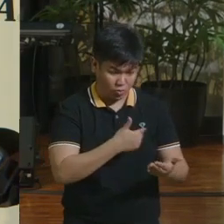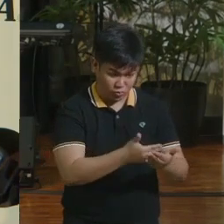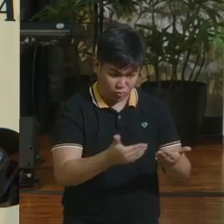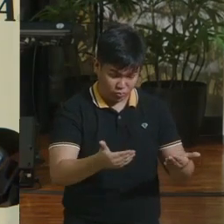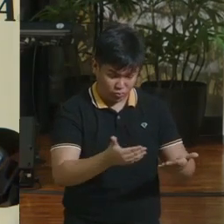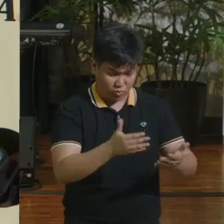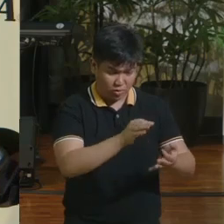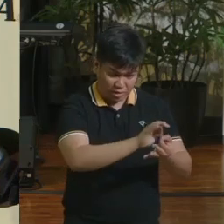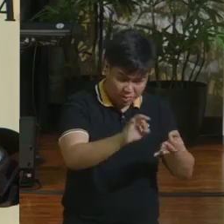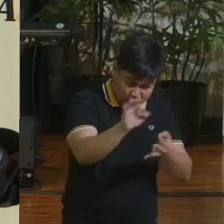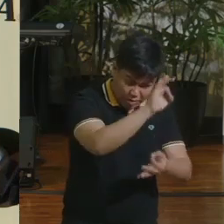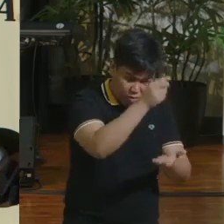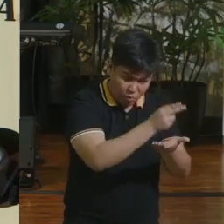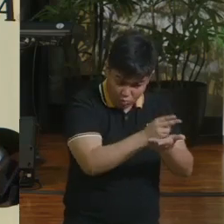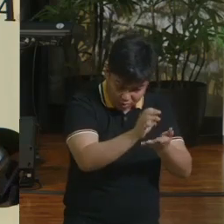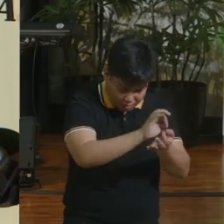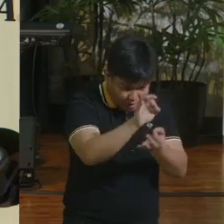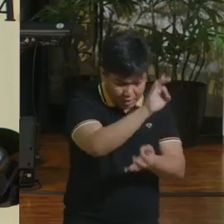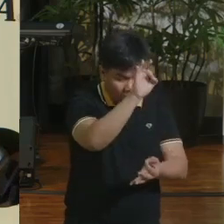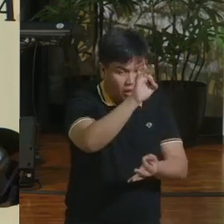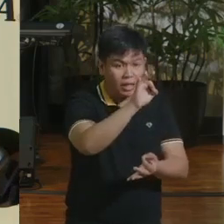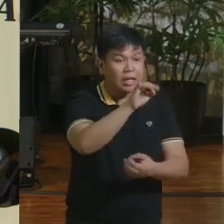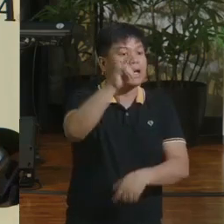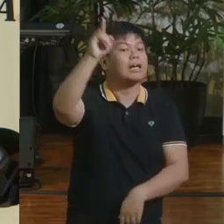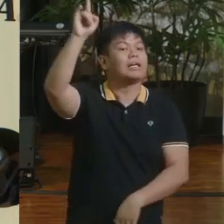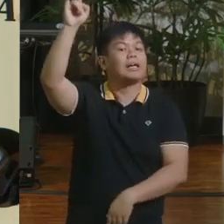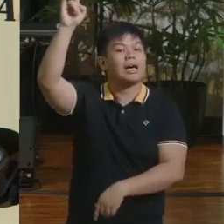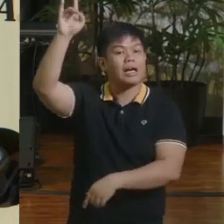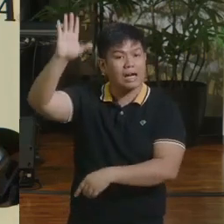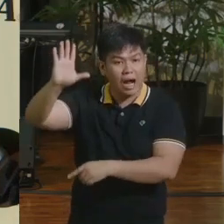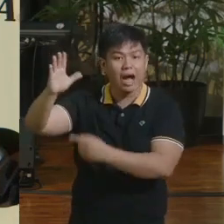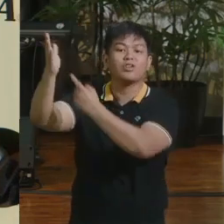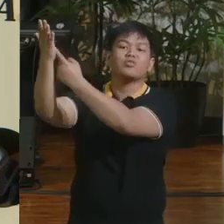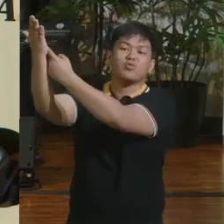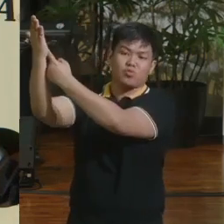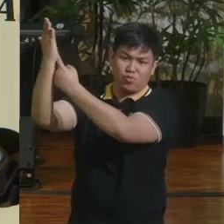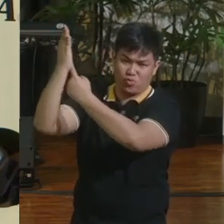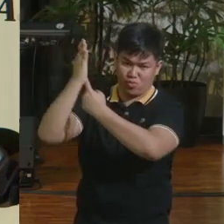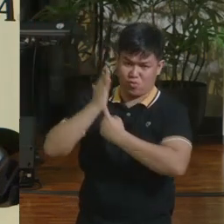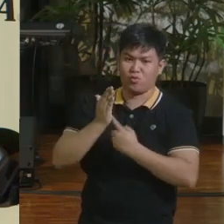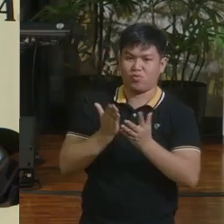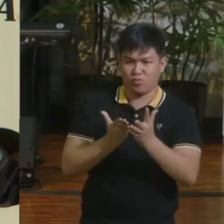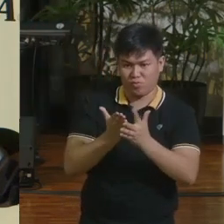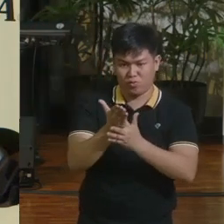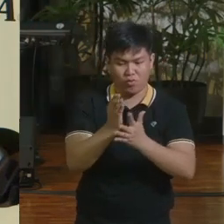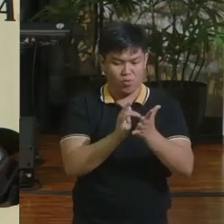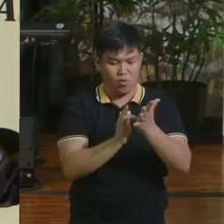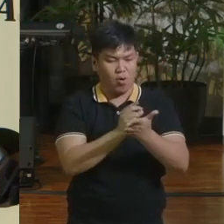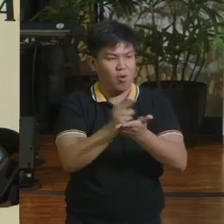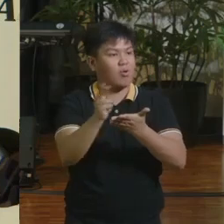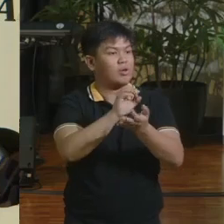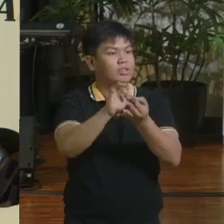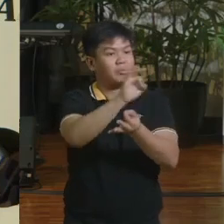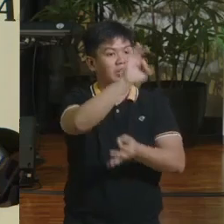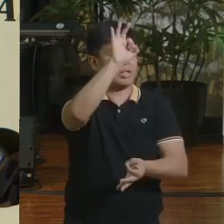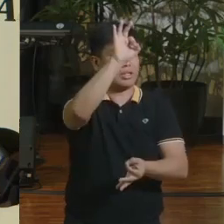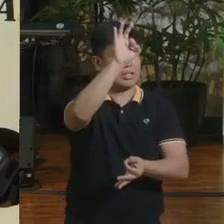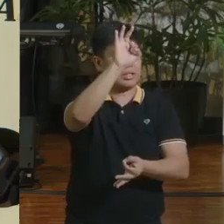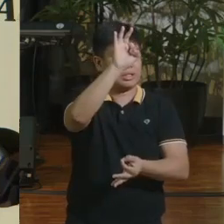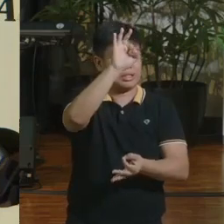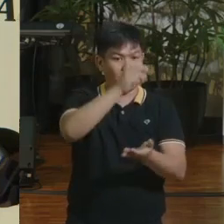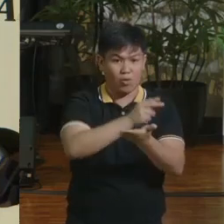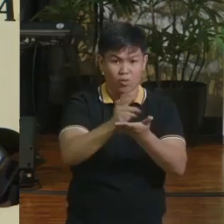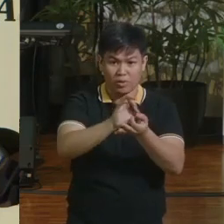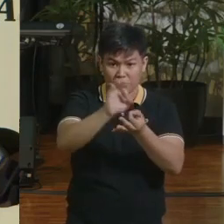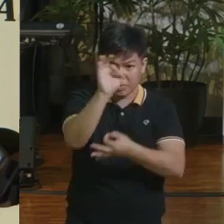of the Spirit, these things, God has revealed to us through the Spirit, for the Spirit searches